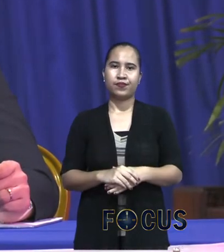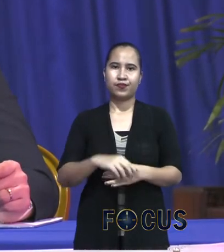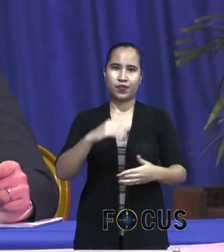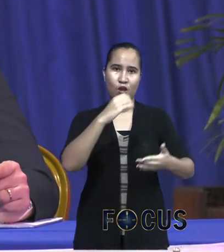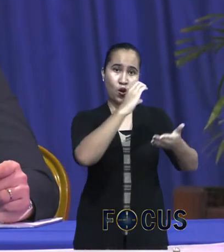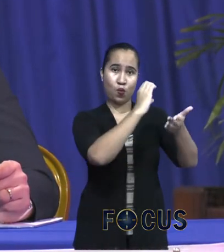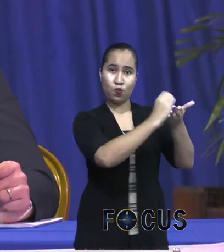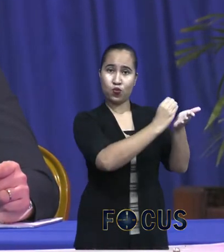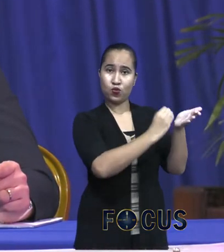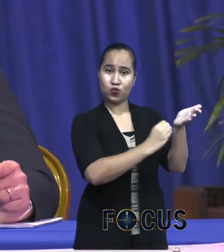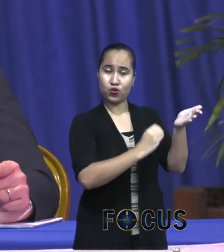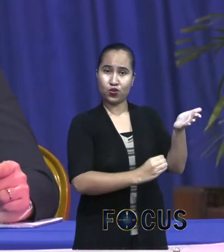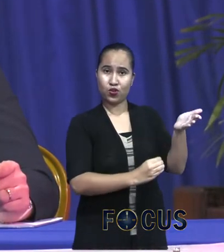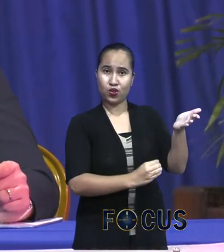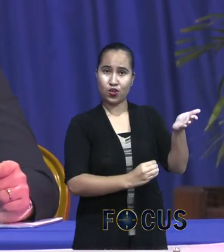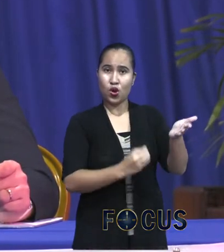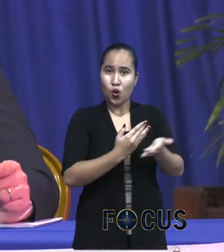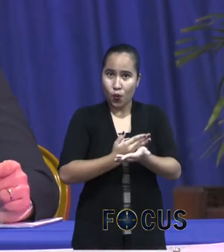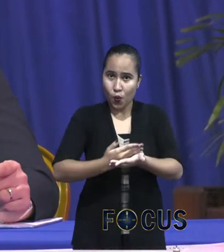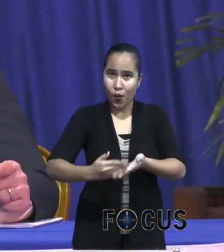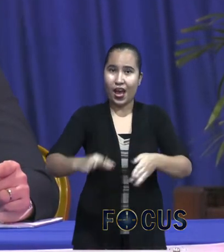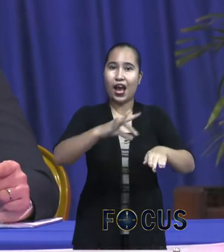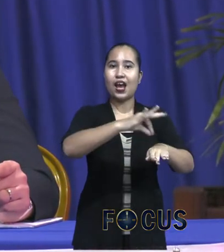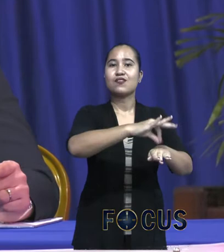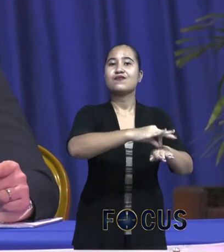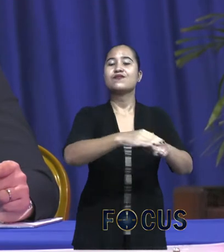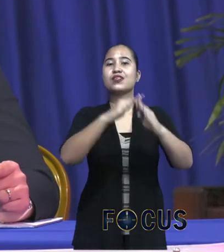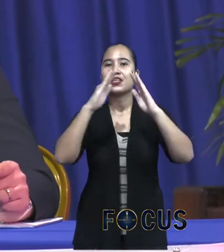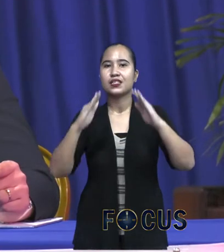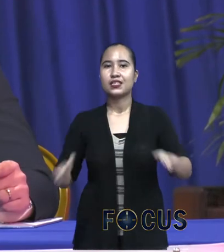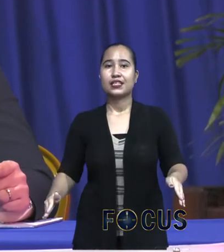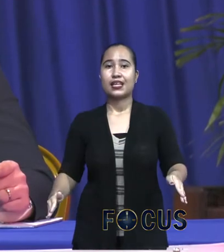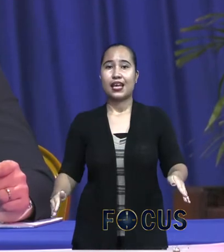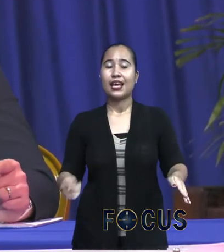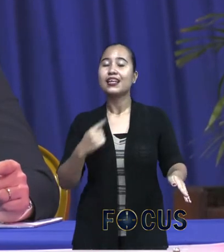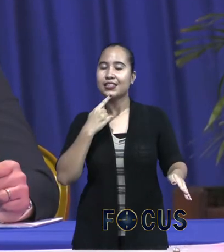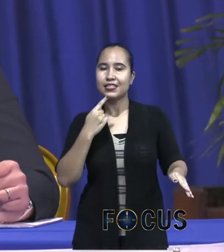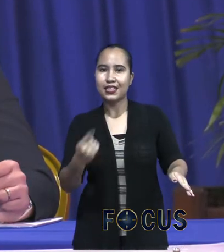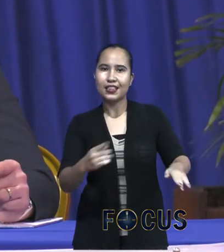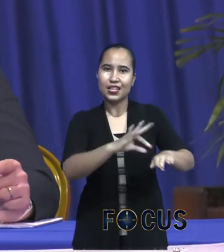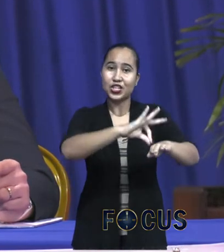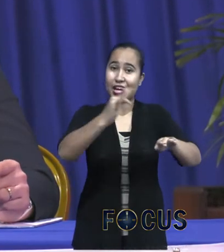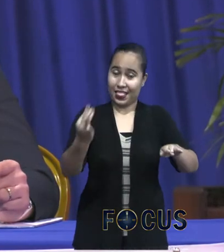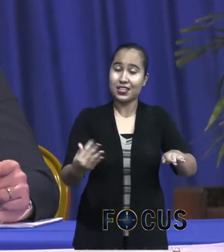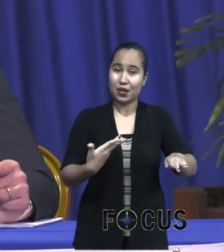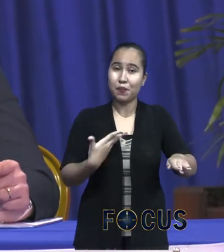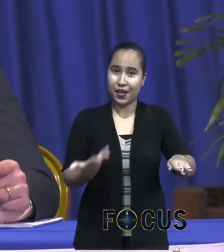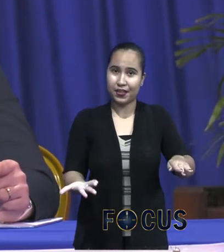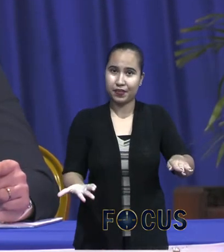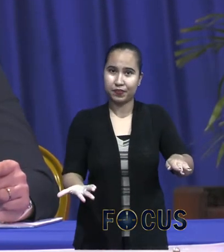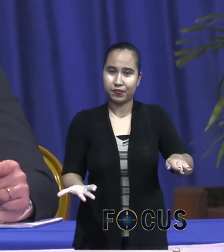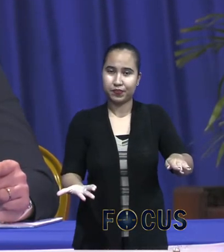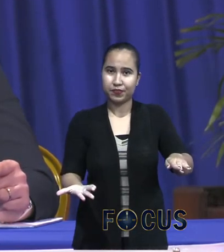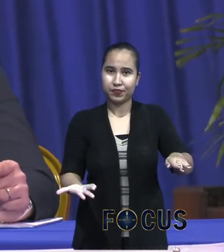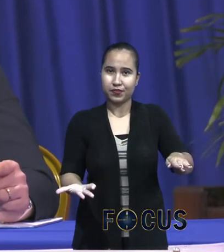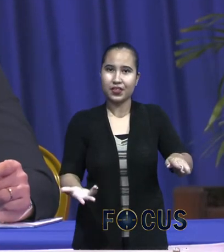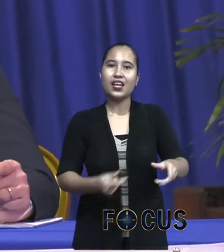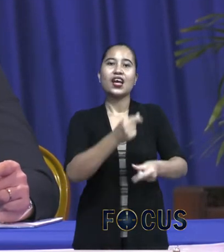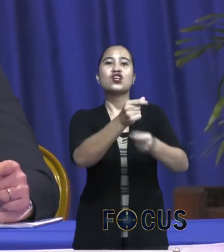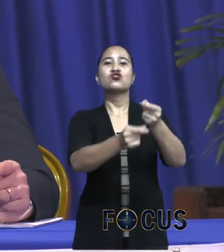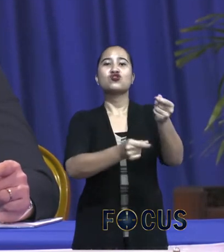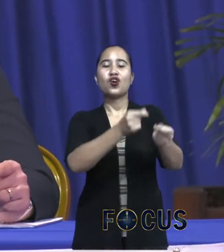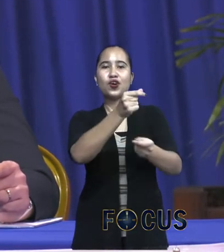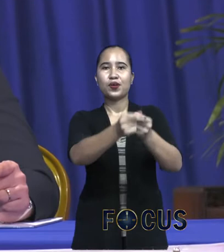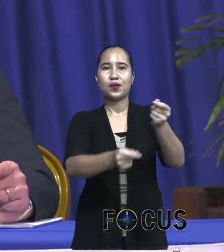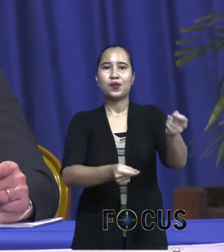protocol voor ontslag uit het ziekenhuis met daarbij genezingsverklaring, als ook postmortale zorg bij